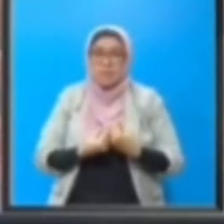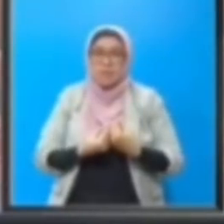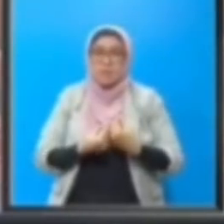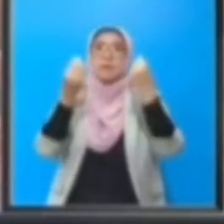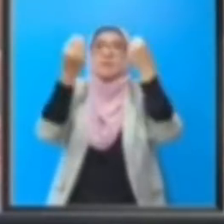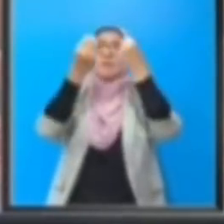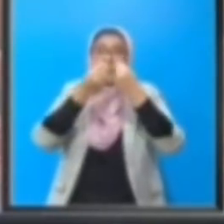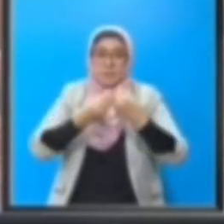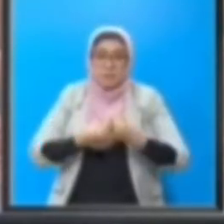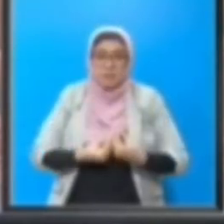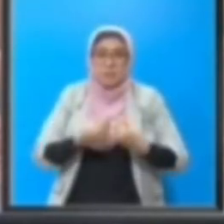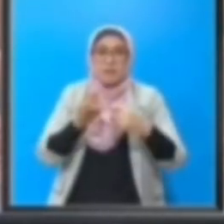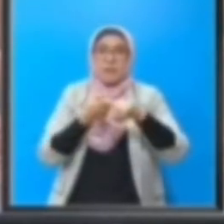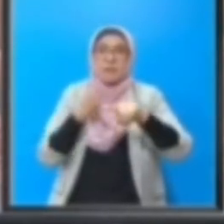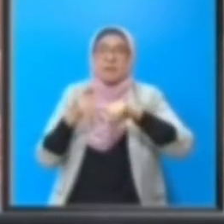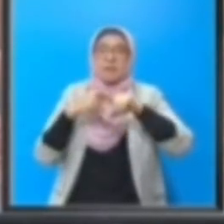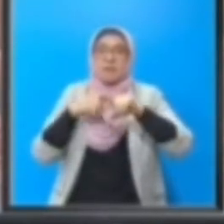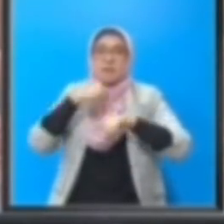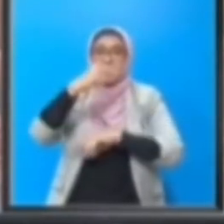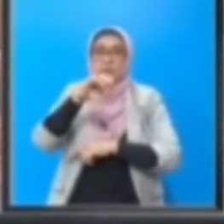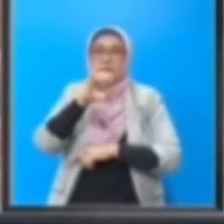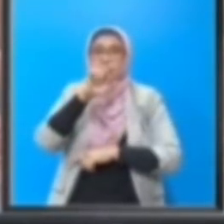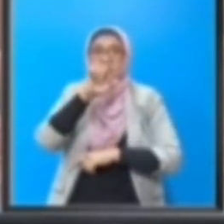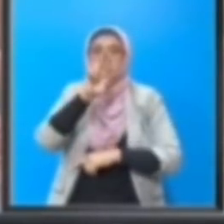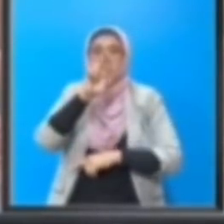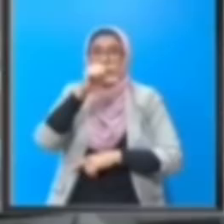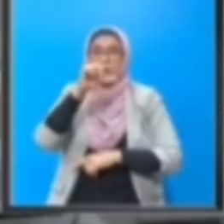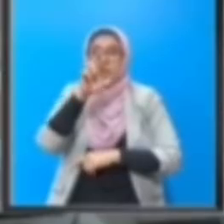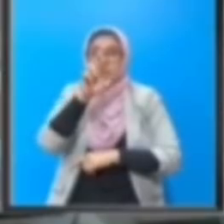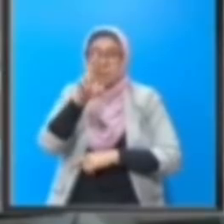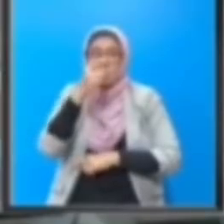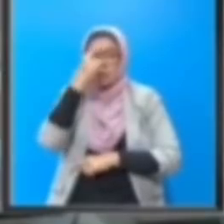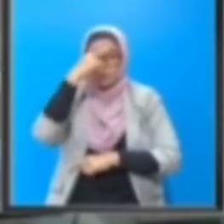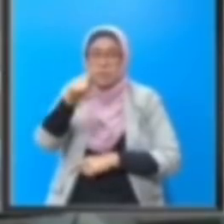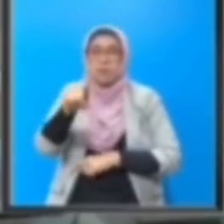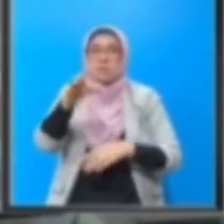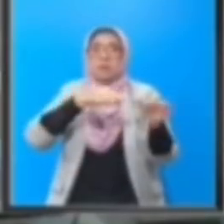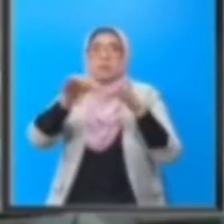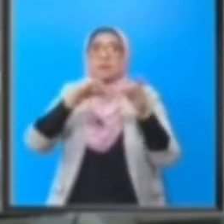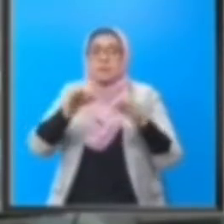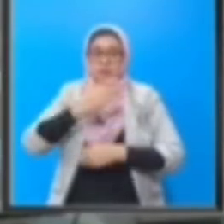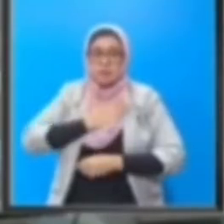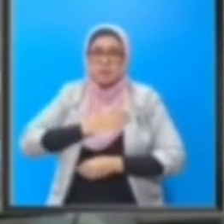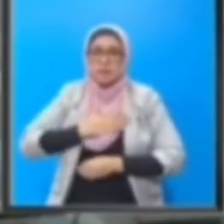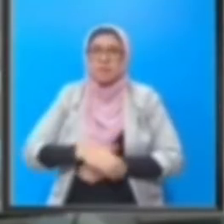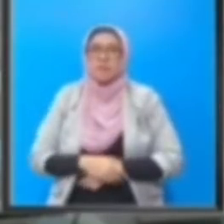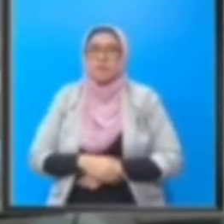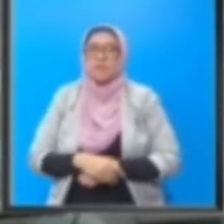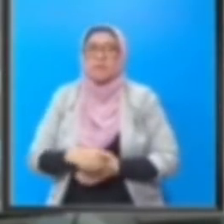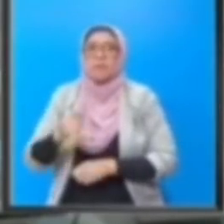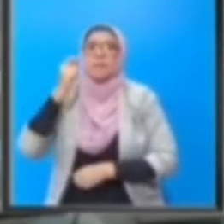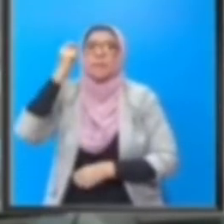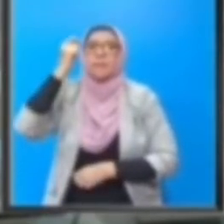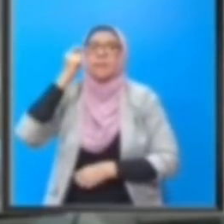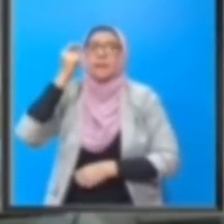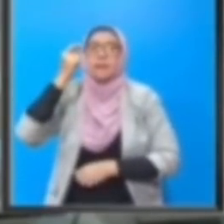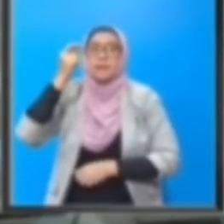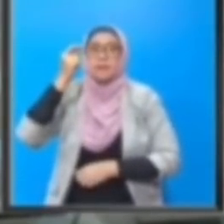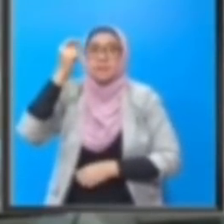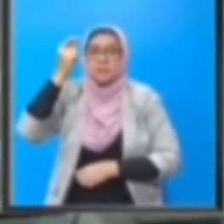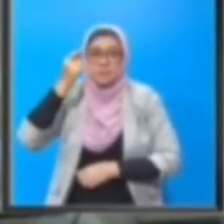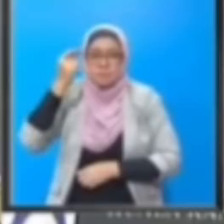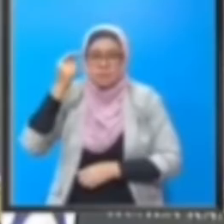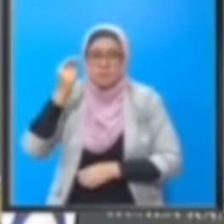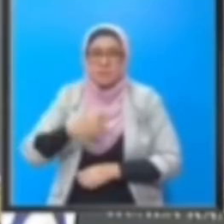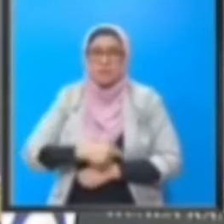untuk memberi penjelasan. Silakan. Switch on the mic. Tuan Speaker, terima kasih kepada